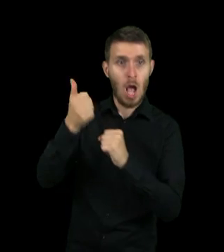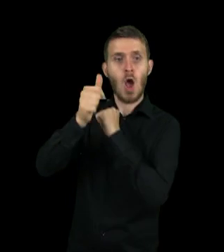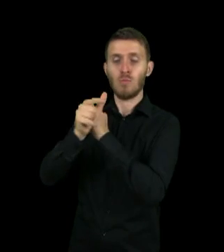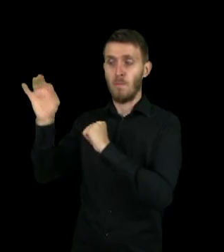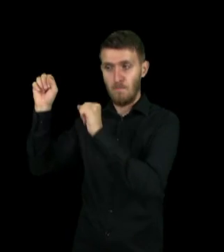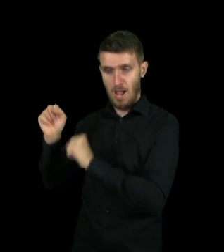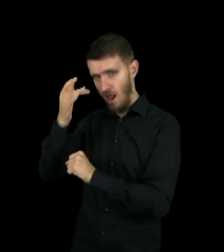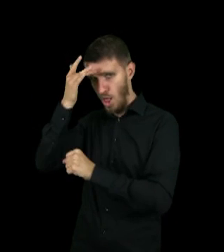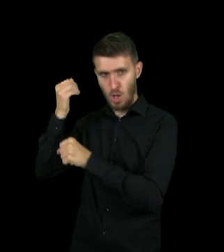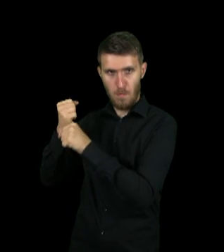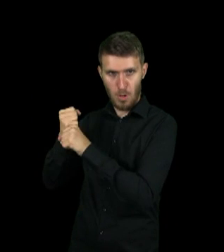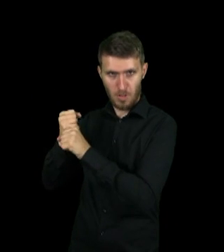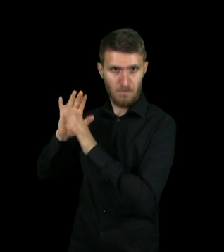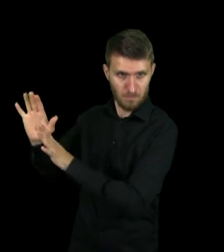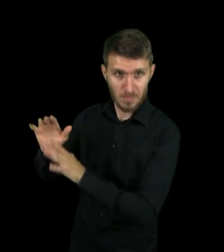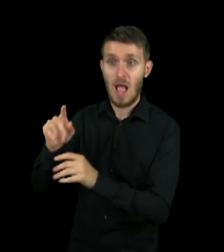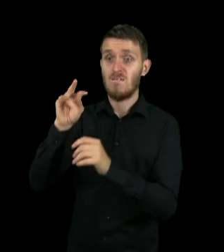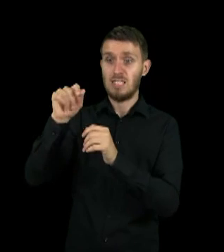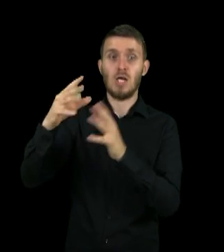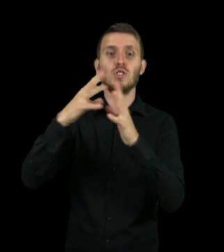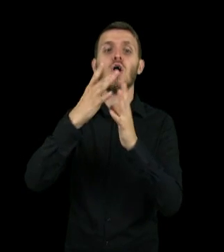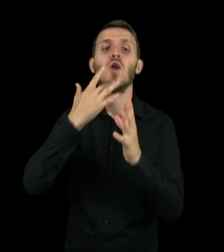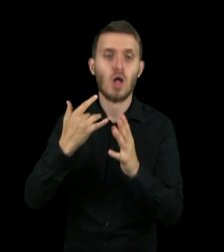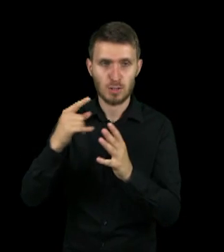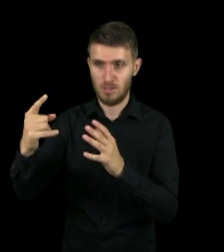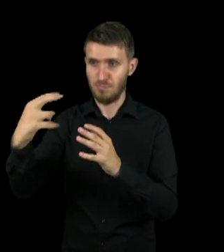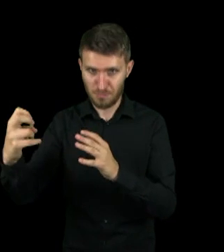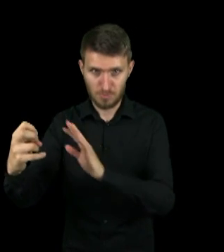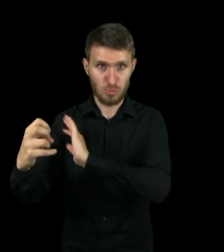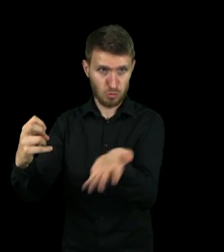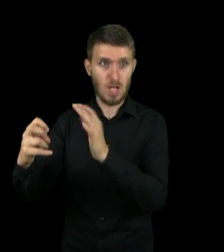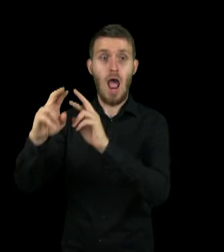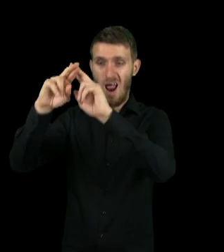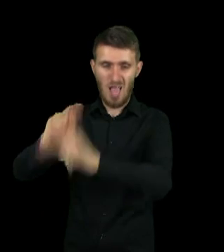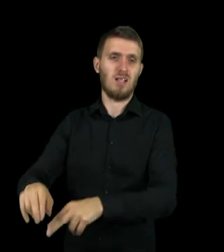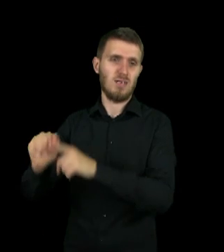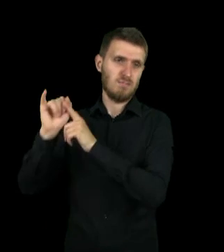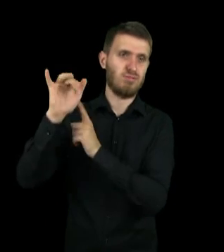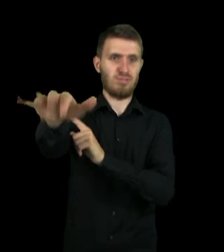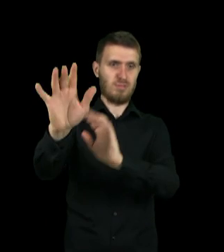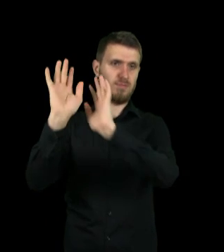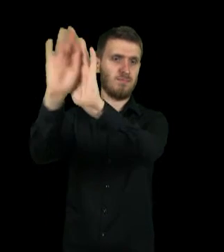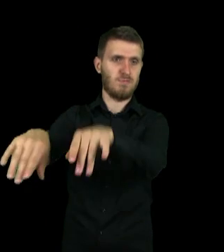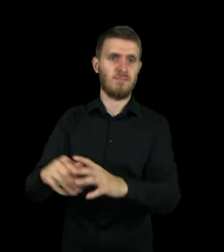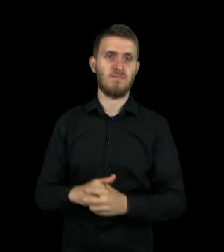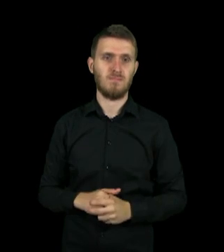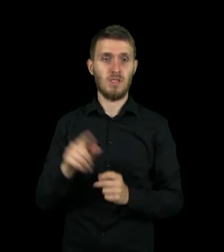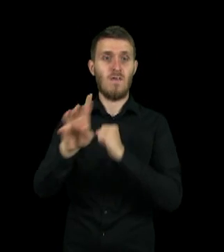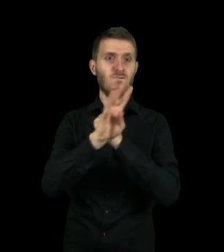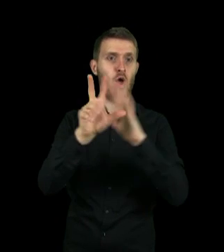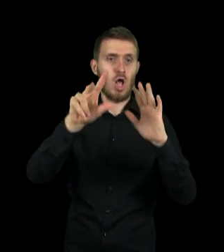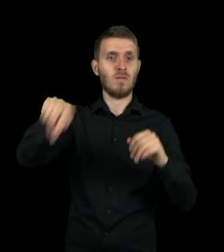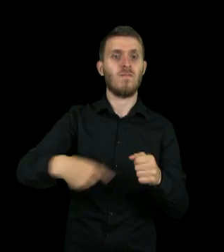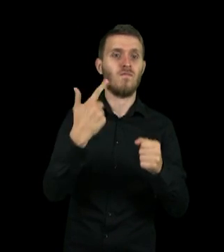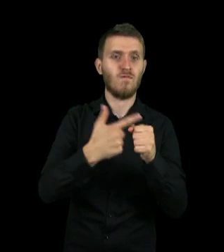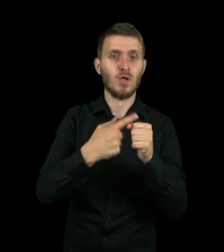wyśle do agenta rozliczeniowego Czyli on dostanie 98 zł i 20 gr